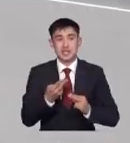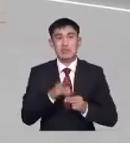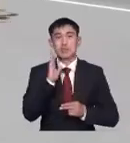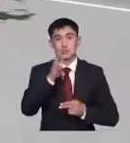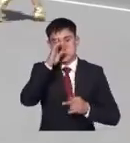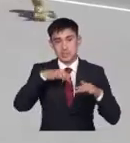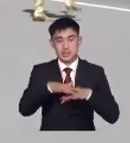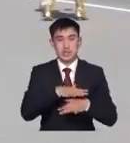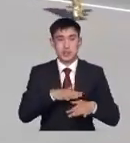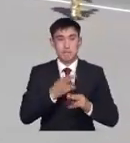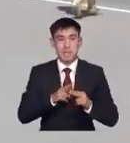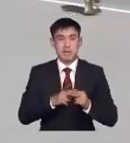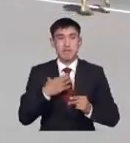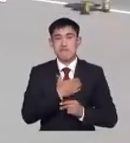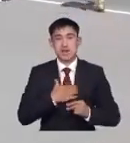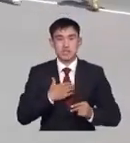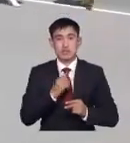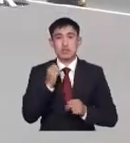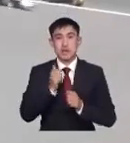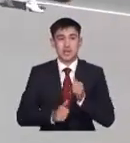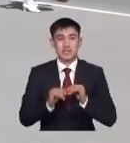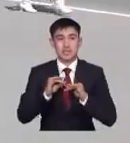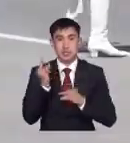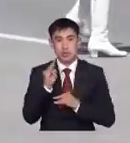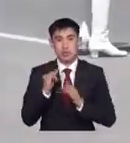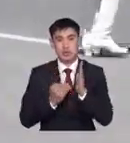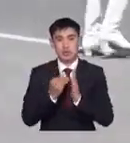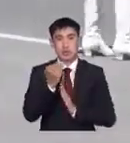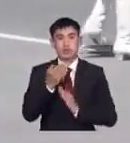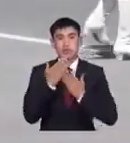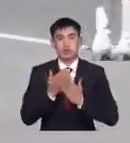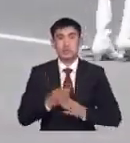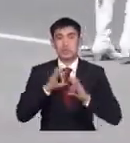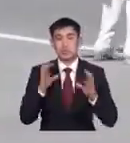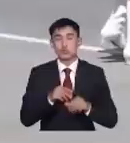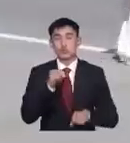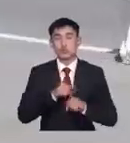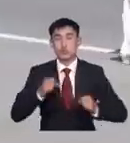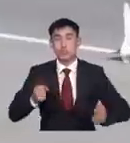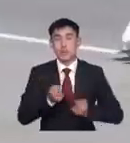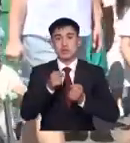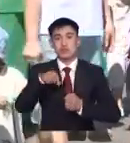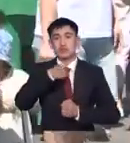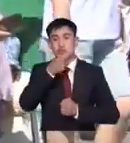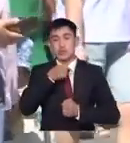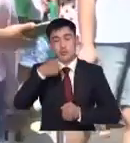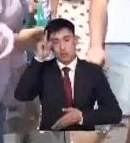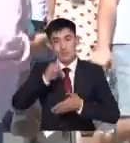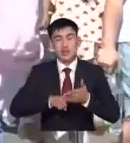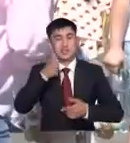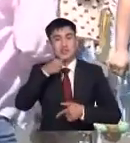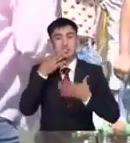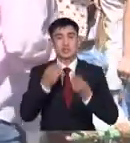будущее Казахстана. Поэтому важно, чтобы каждый ребенок в стране рос в любви и заботе, чувствовал поддержку взрослых, был уверен в